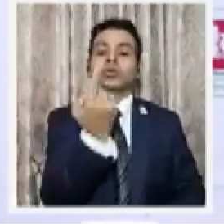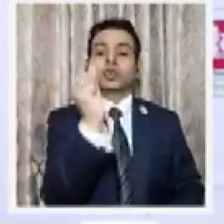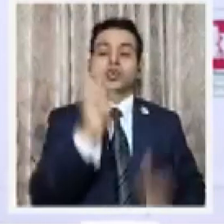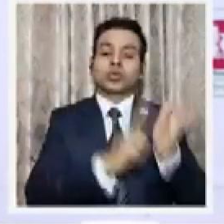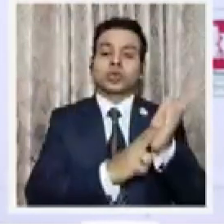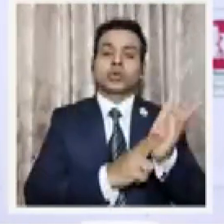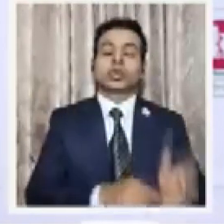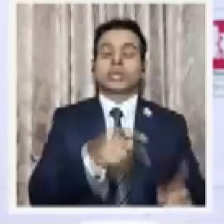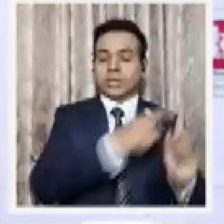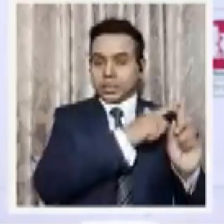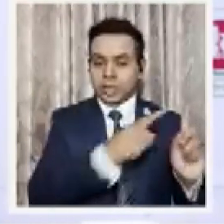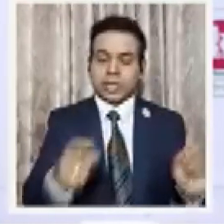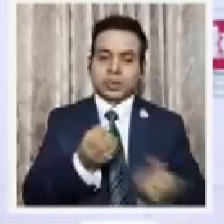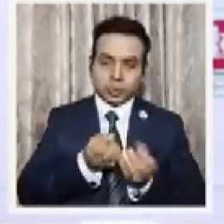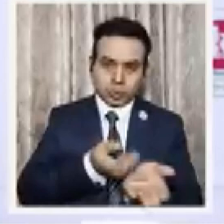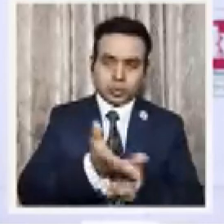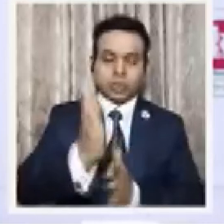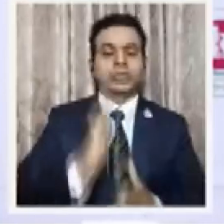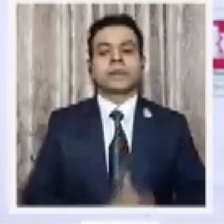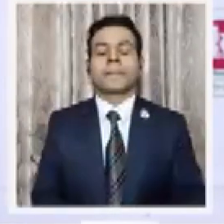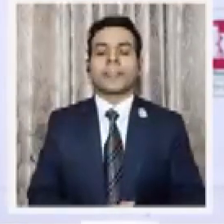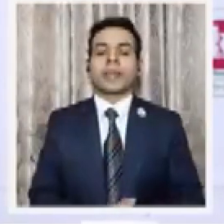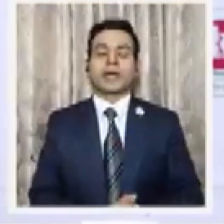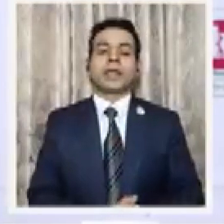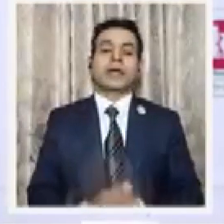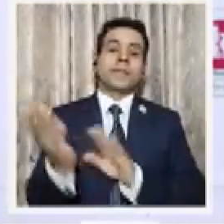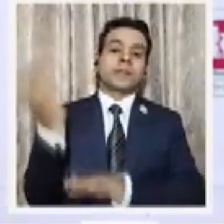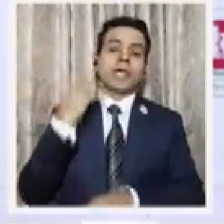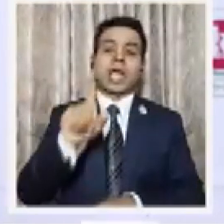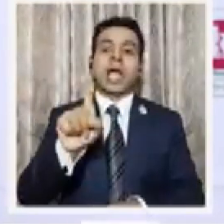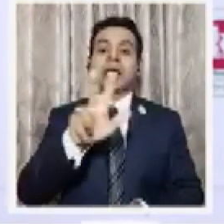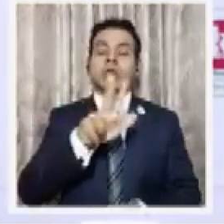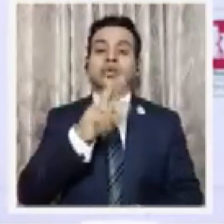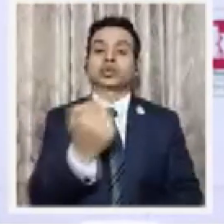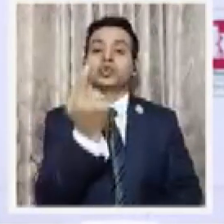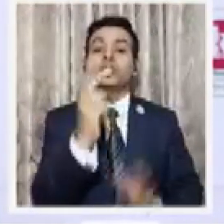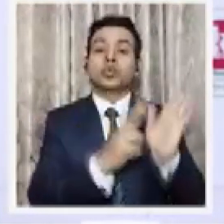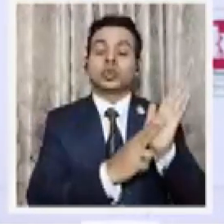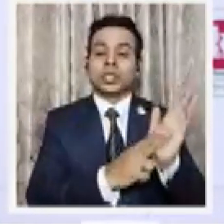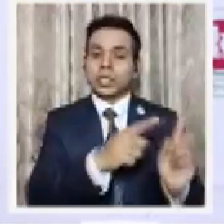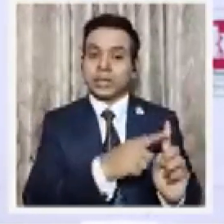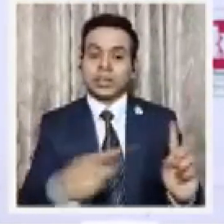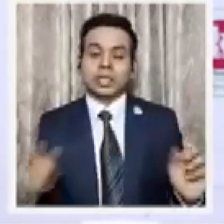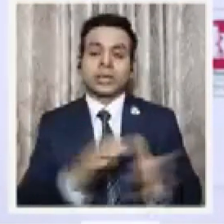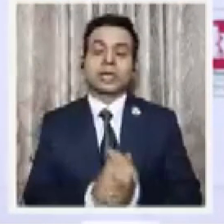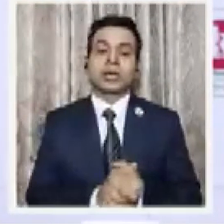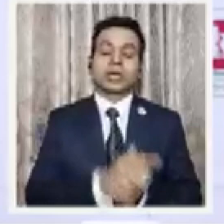9টা পর্যন্ত চালু থাকে। এই সেন্টারটি চালু হয়েছে 13 জুন 2020 থেকে।